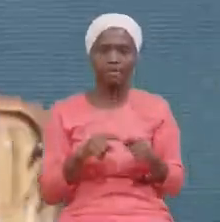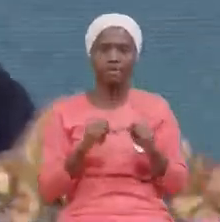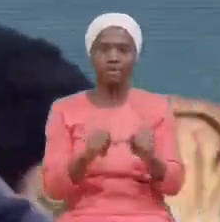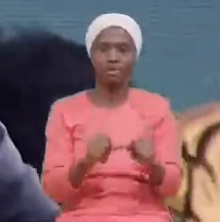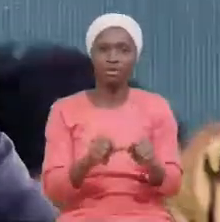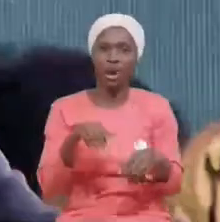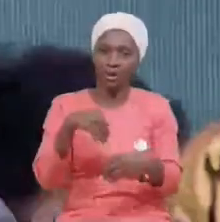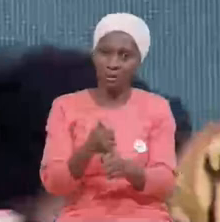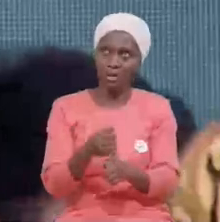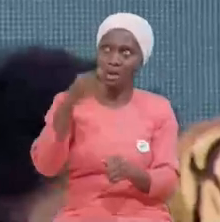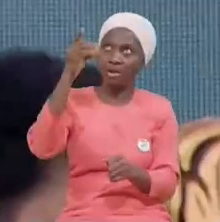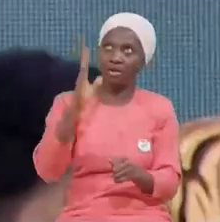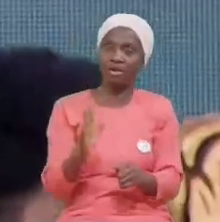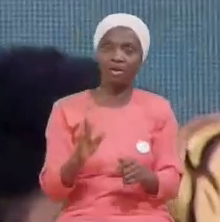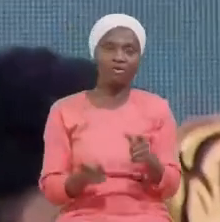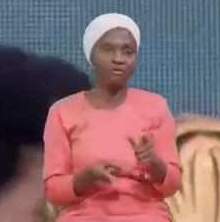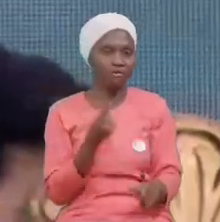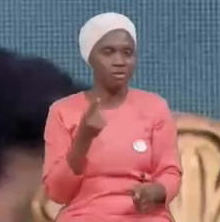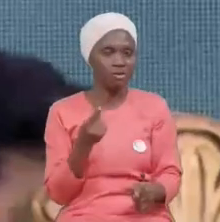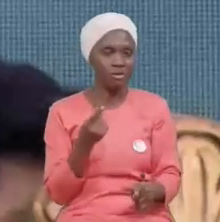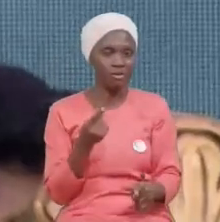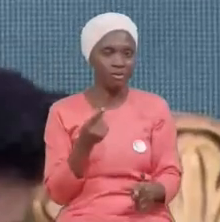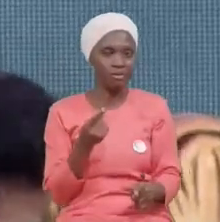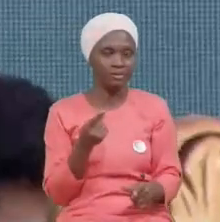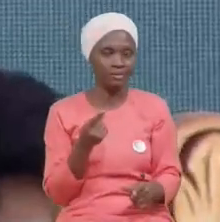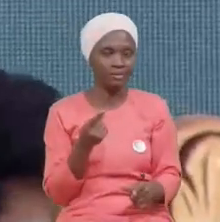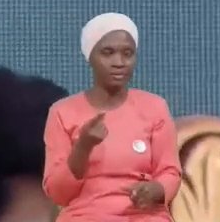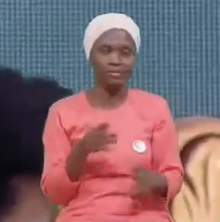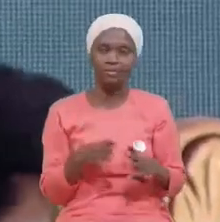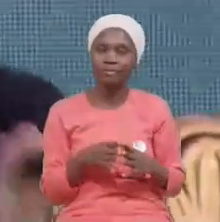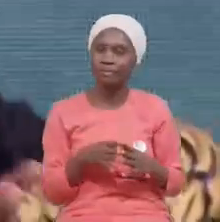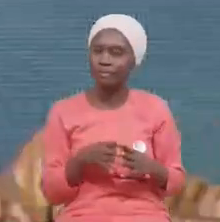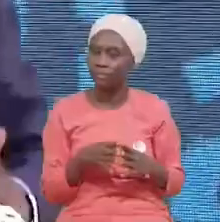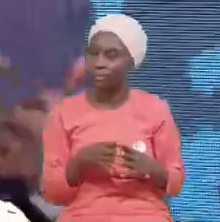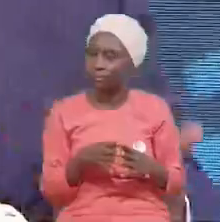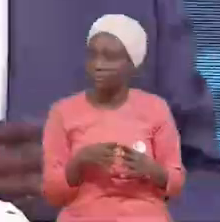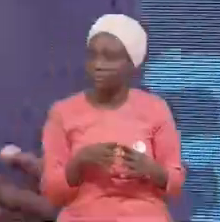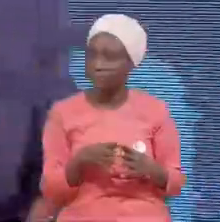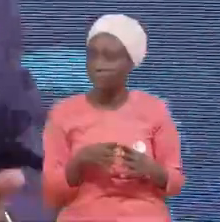Il te donne un chemin sur lequel tu dois marcher, Dieu d'abord.